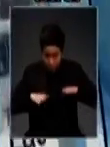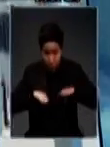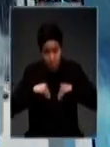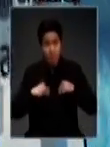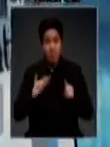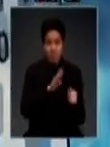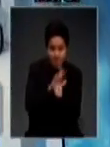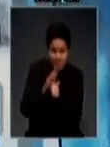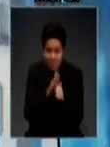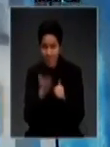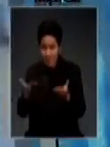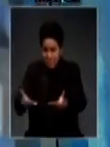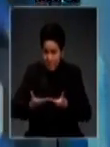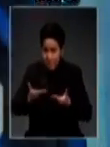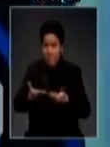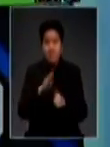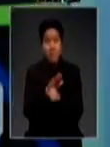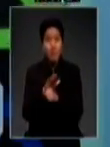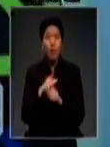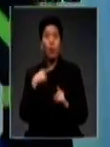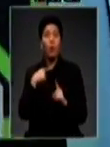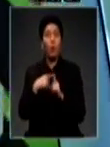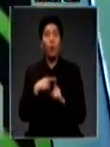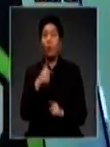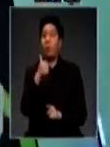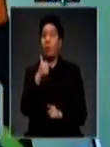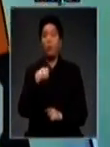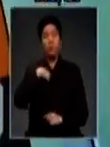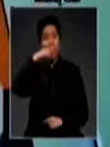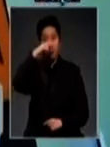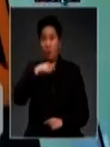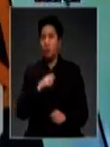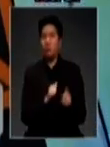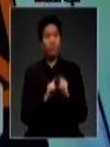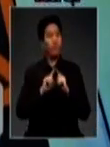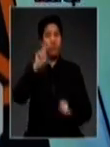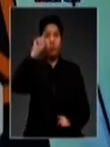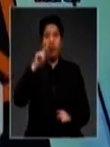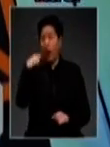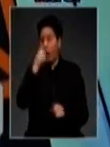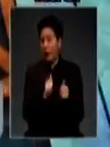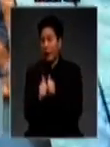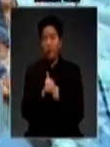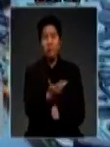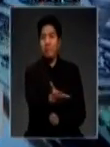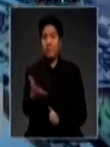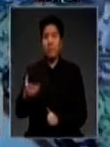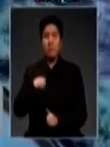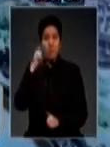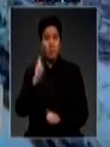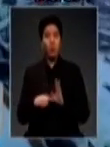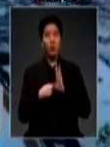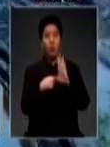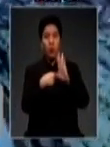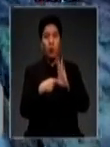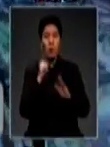ของชาวภูเก็ตนะครับผมคิดว่าตรงนี้ก็ไม่มีใครจะแข่งกับเราได้ทั่วโลกเลยนะครับแล้วก็จะเป็นต้นแบบที่จะทำให้โ